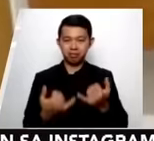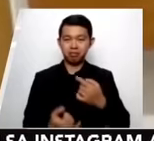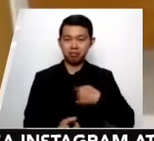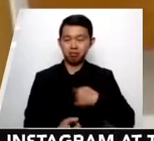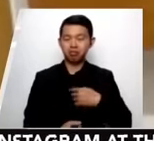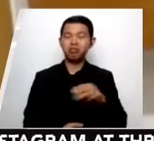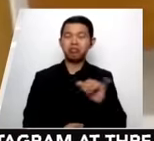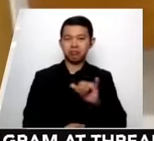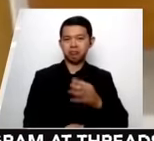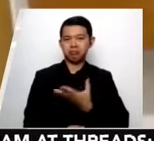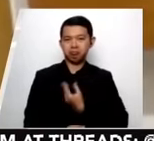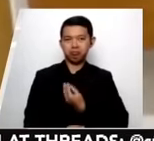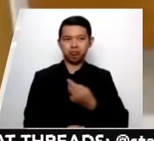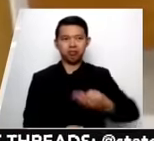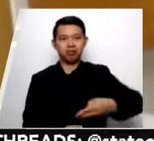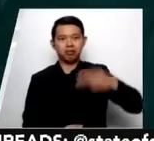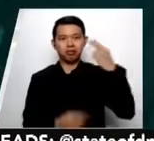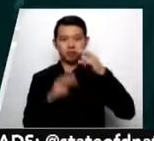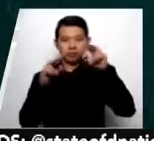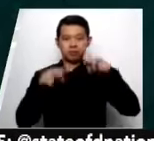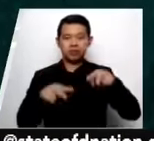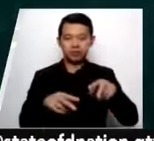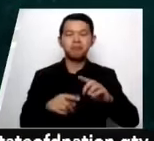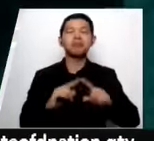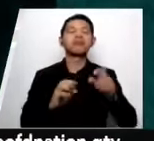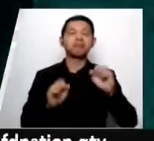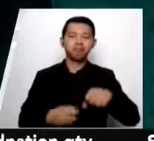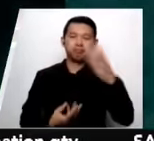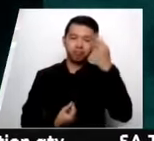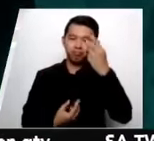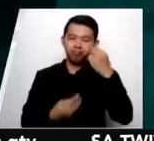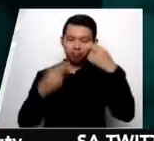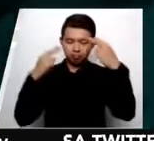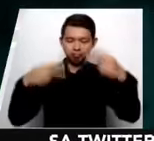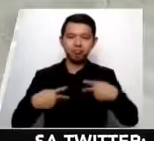ng self-evaluation. Gusto ko nang mag-go home!